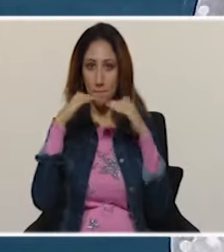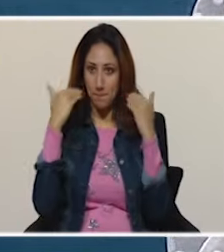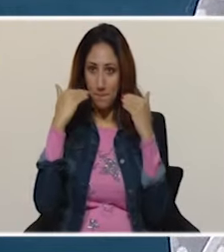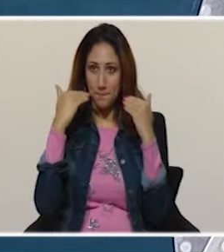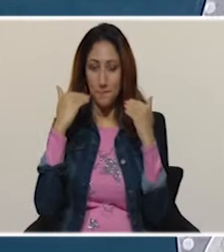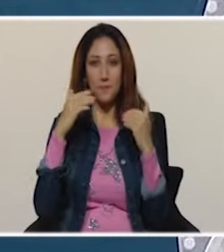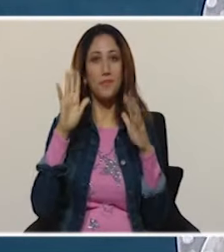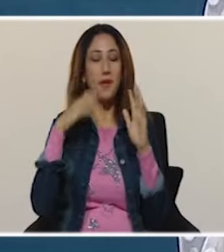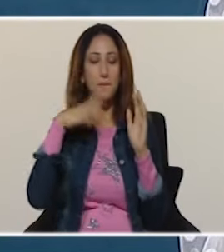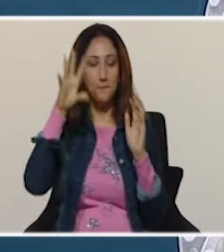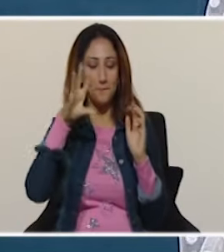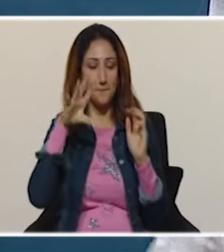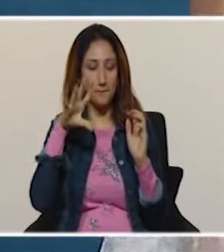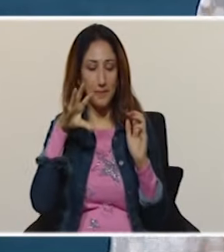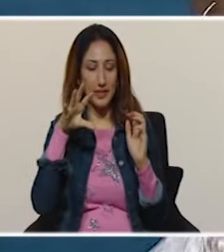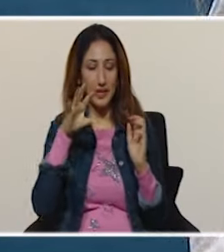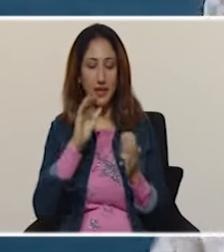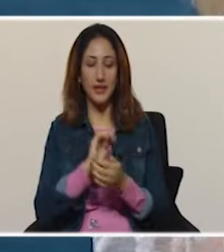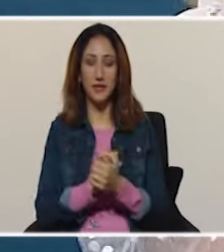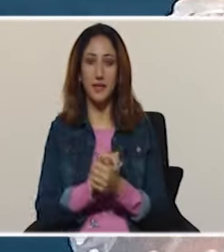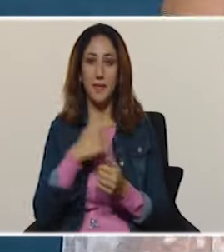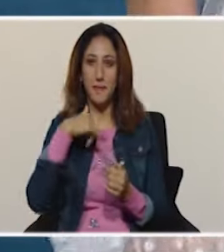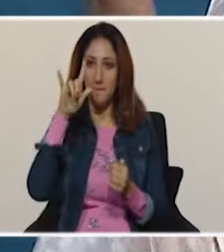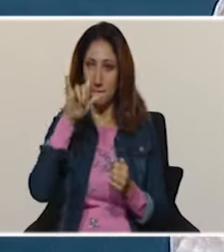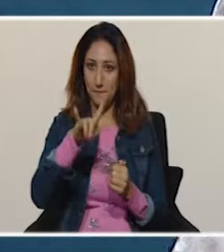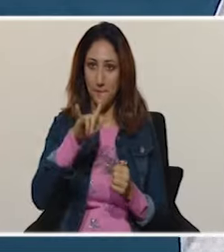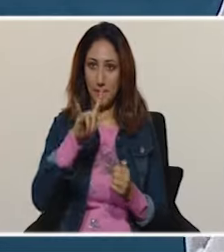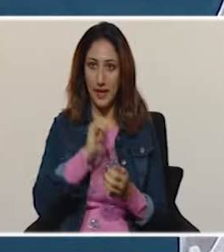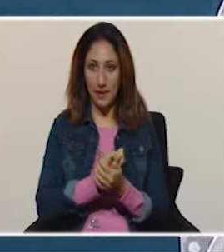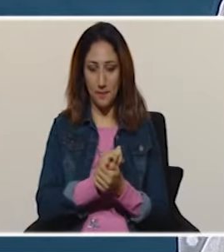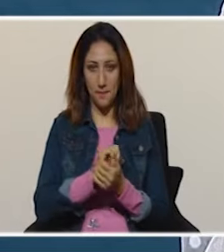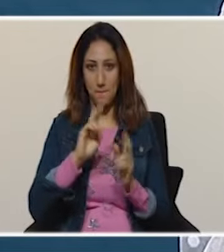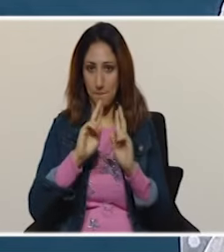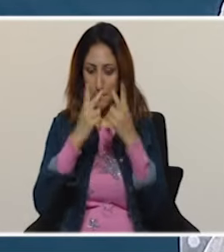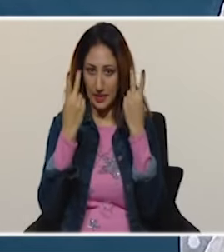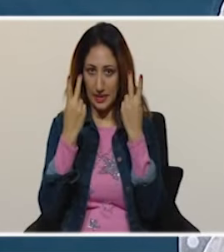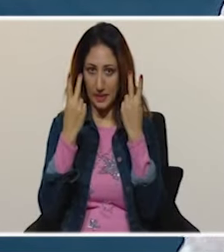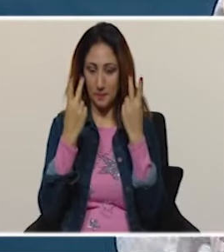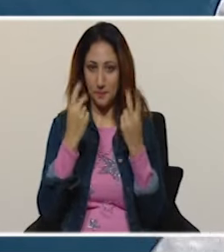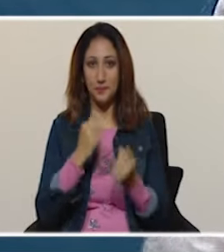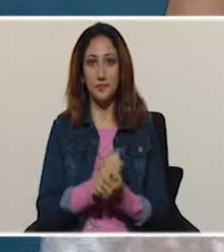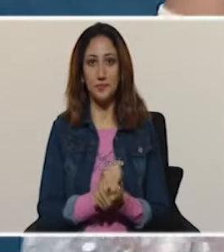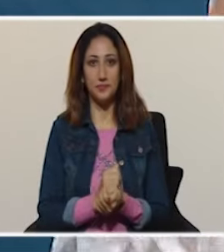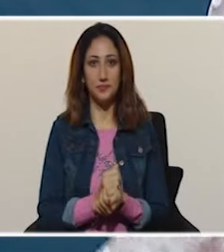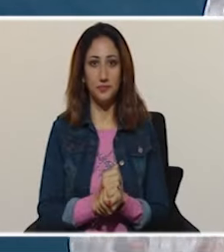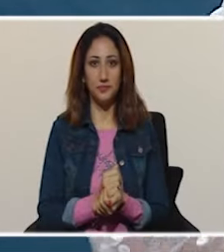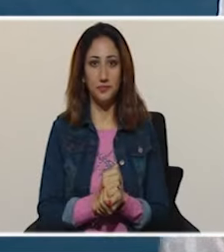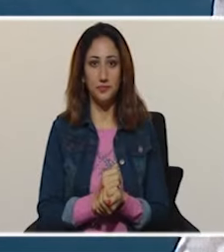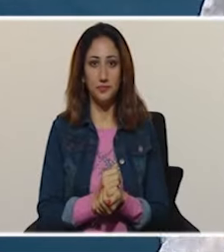نجم الكوميديا والاحداث الثانيه، الامور كلها بتنقلب وبتبقى الامور كلها